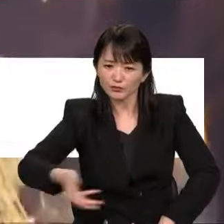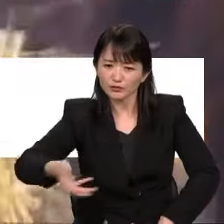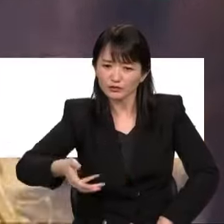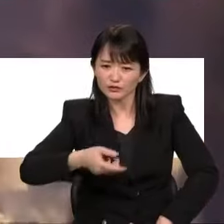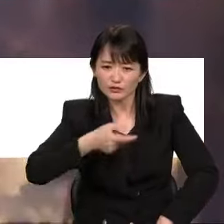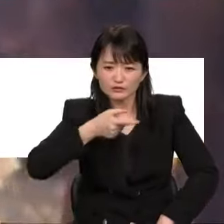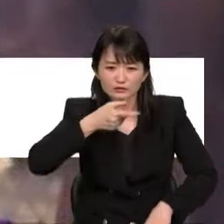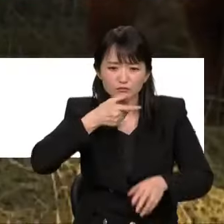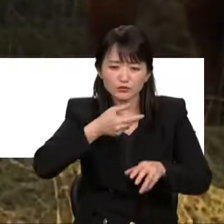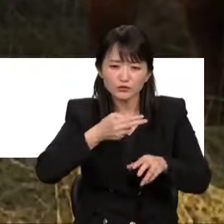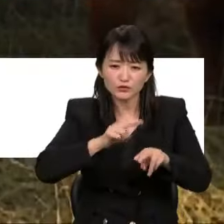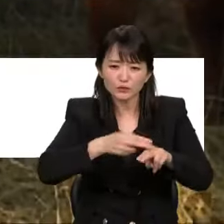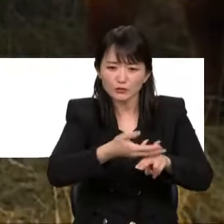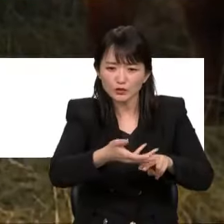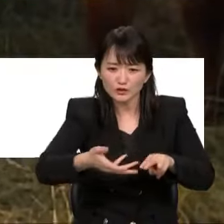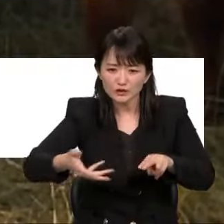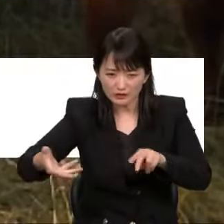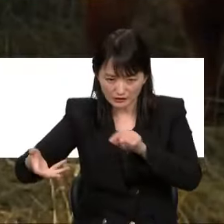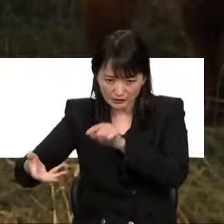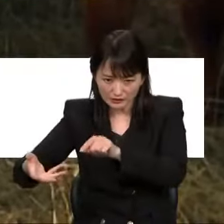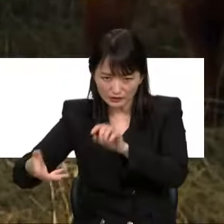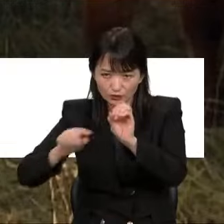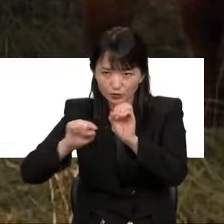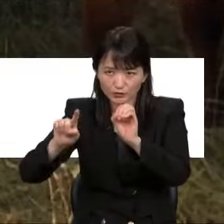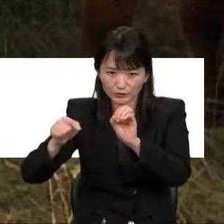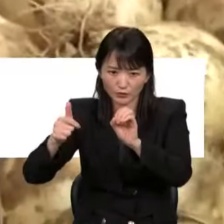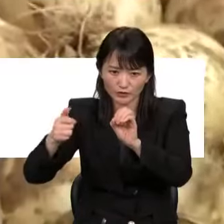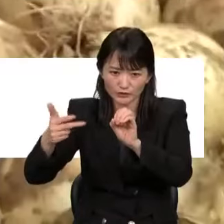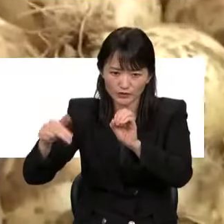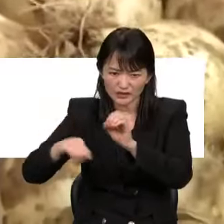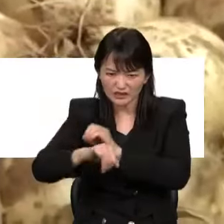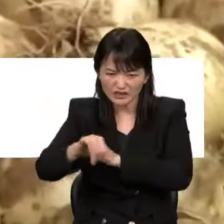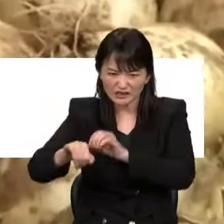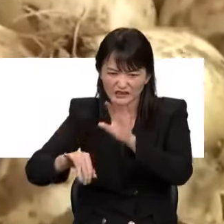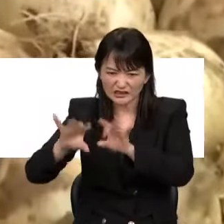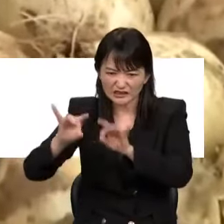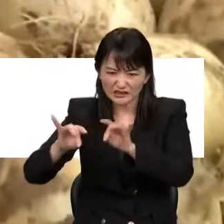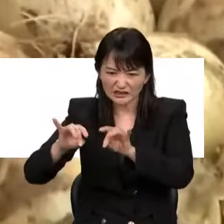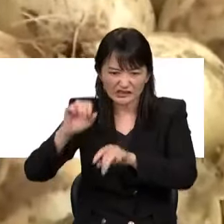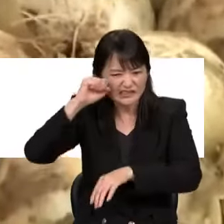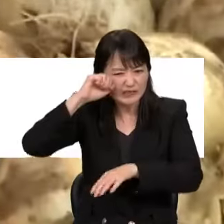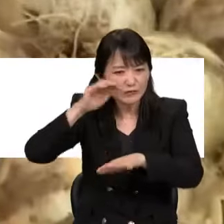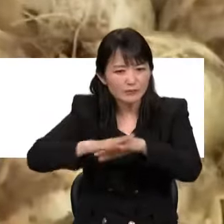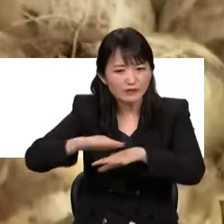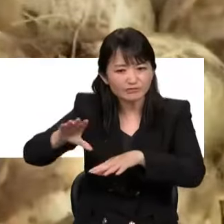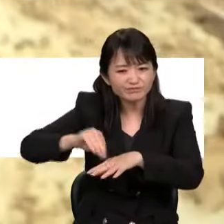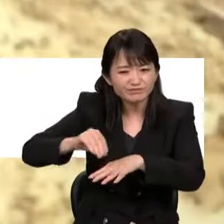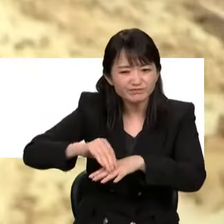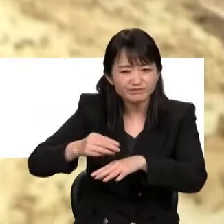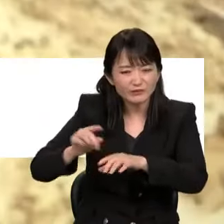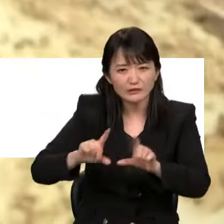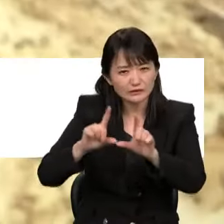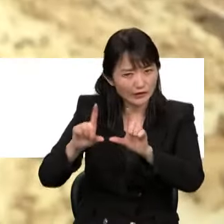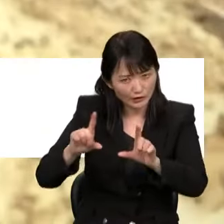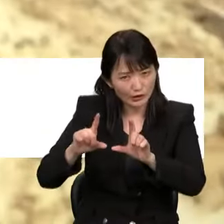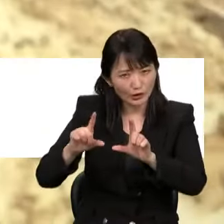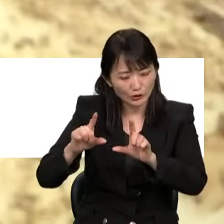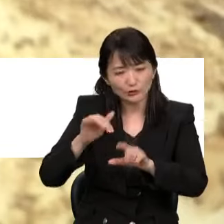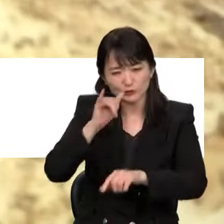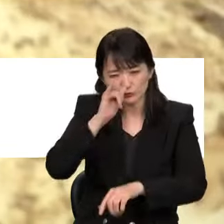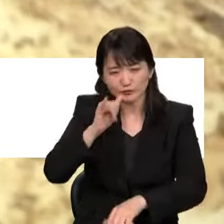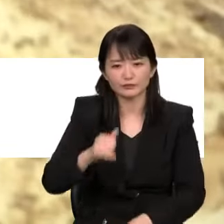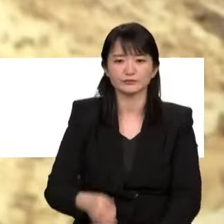And the thing with E. coli 157 is very resistant, so it can very easily live out in